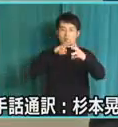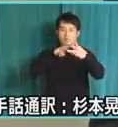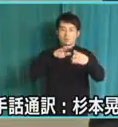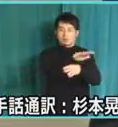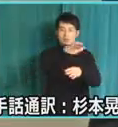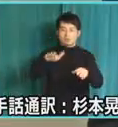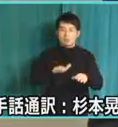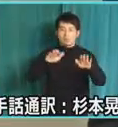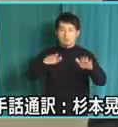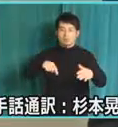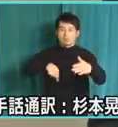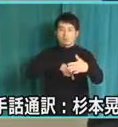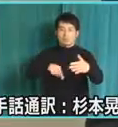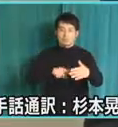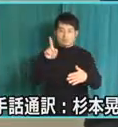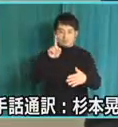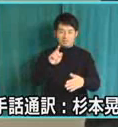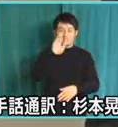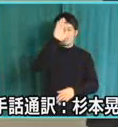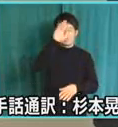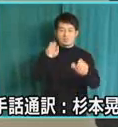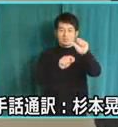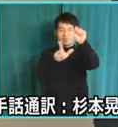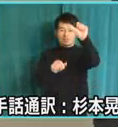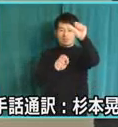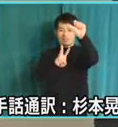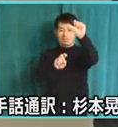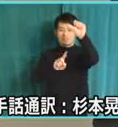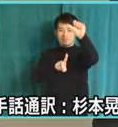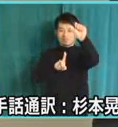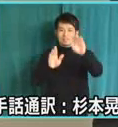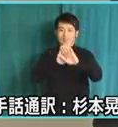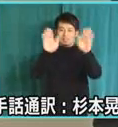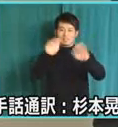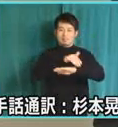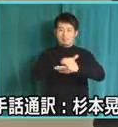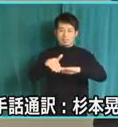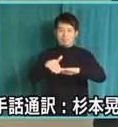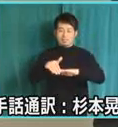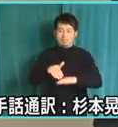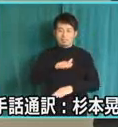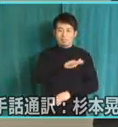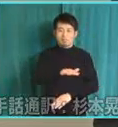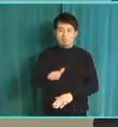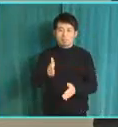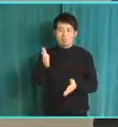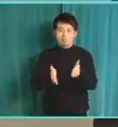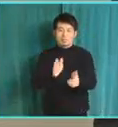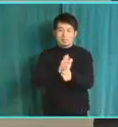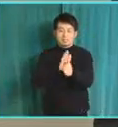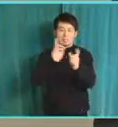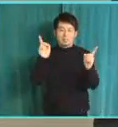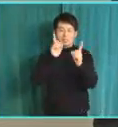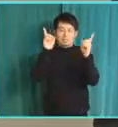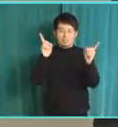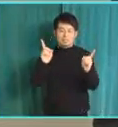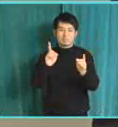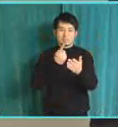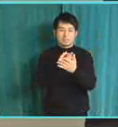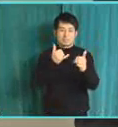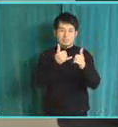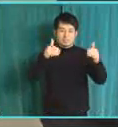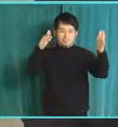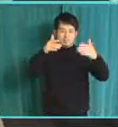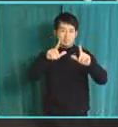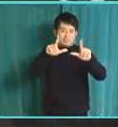田原、今回は5月31日に開催される子育て支援フェスティバル参加者募集のお知らせです。お話